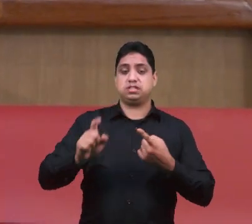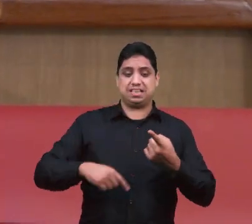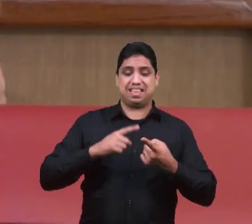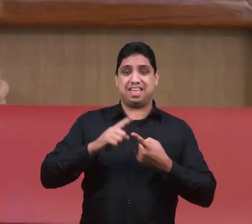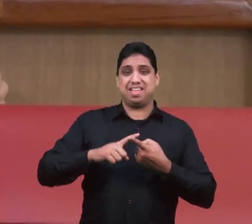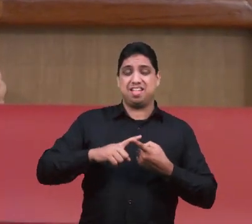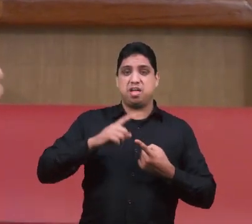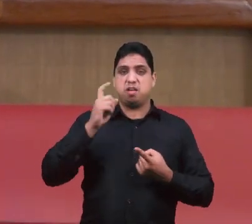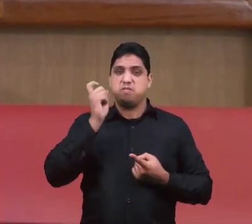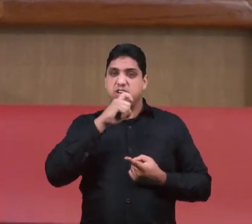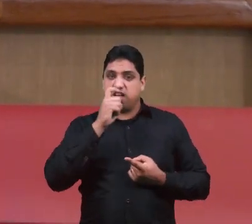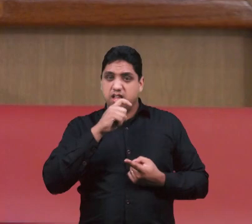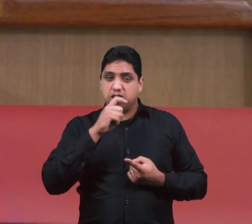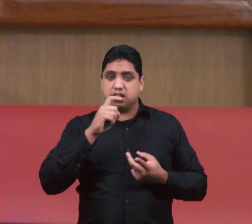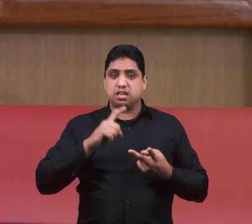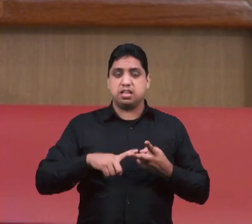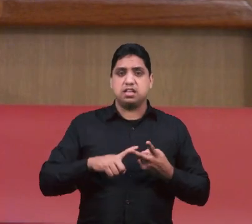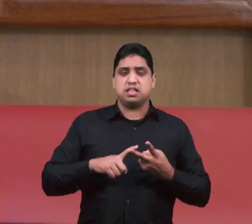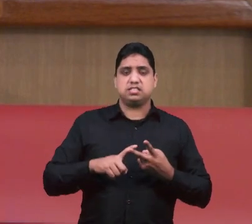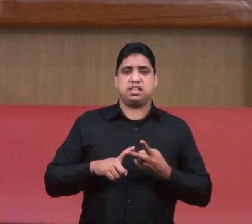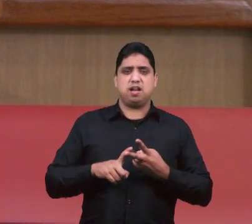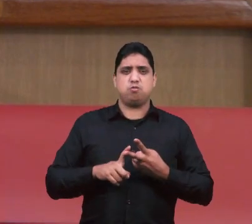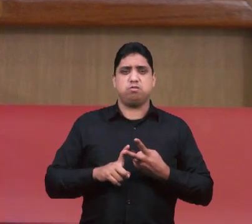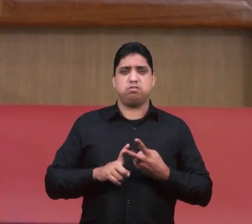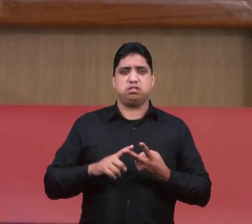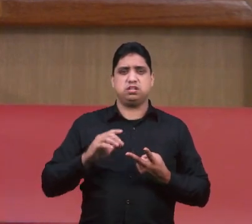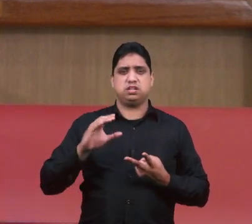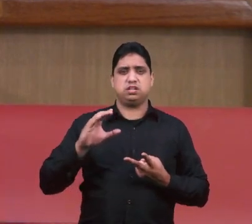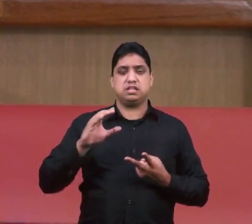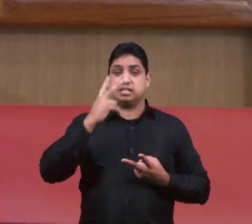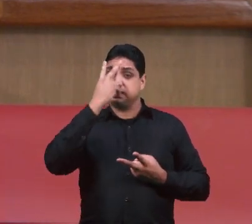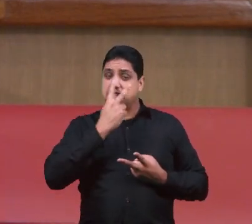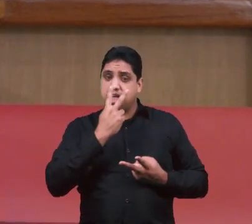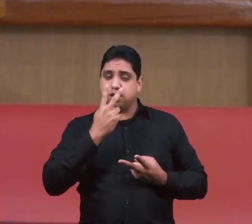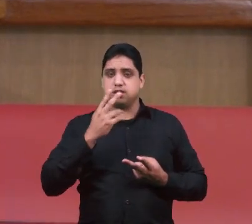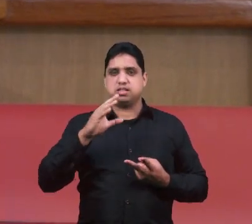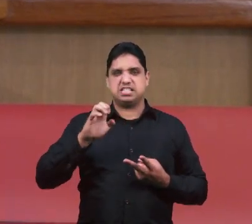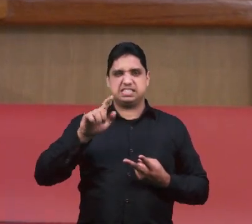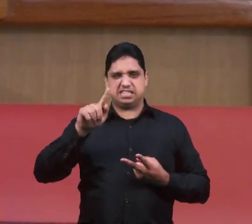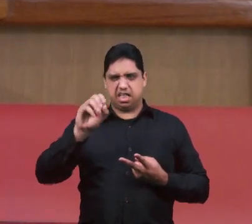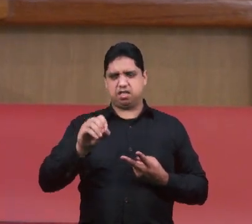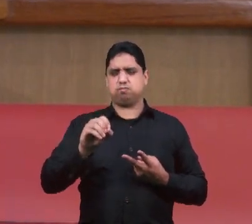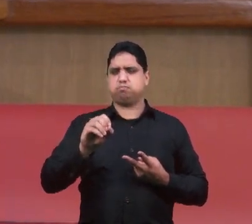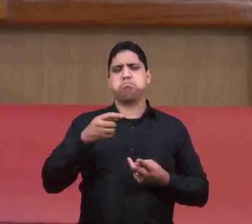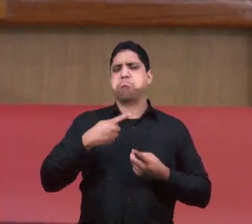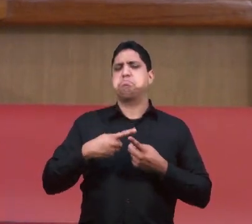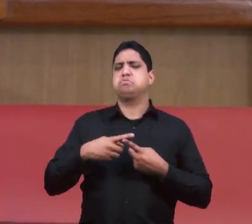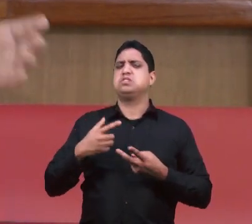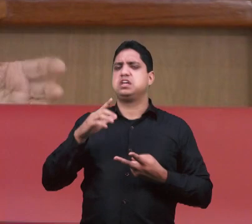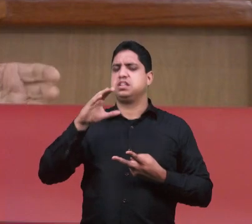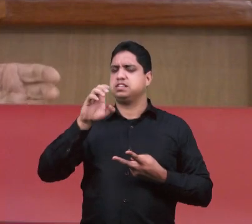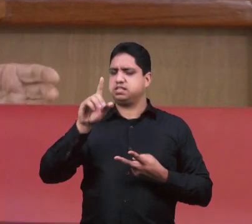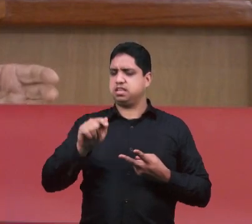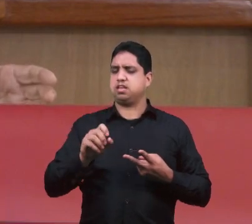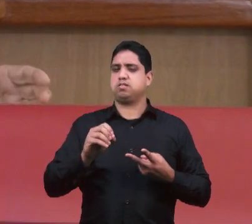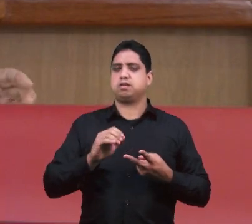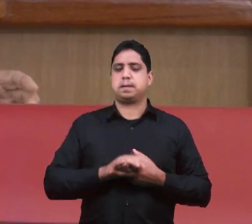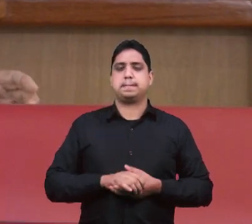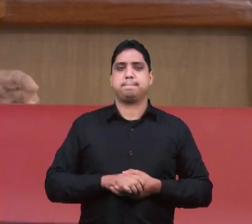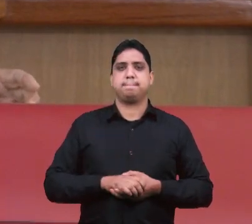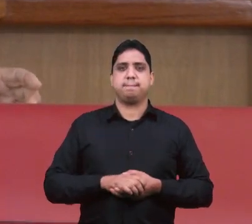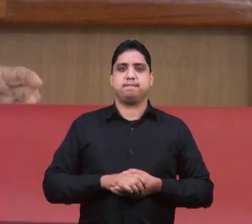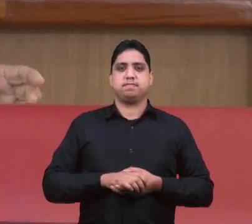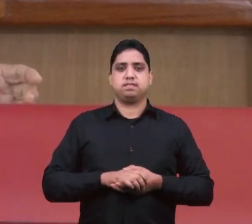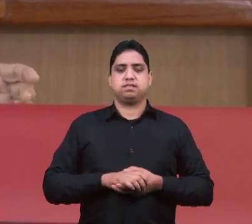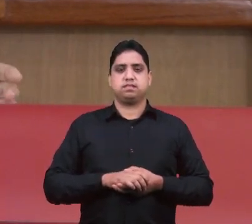et aveugles. Je ne vais pas parler sur cela, parce que je ne veux pas parler mauvais de moi, n'est-ce pas? Je ne suis